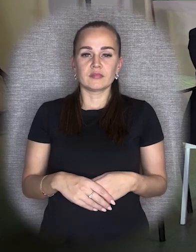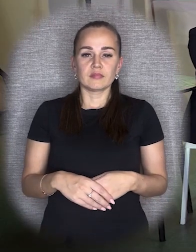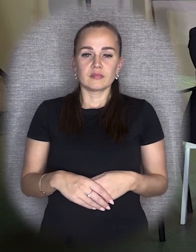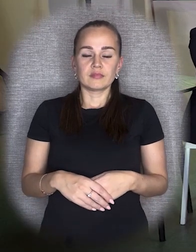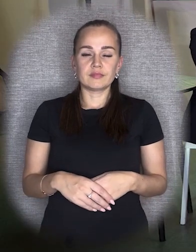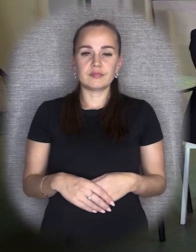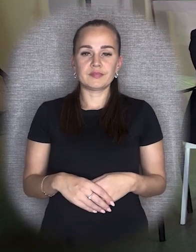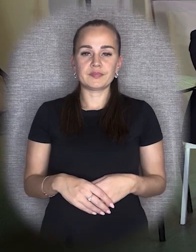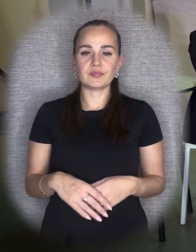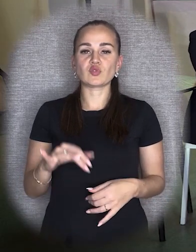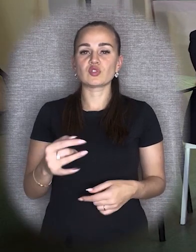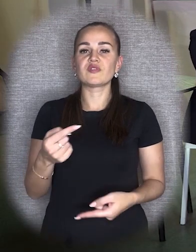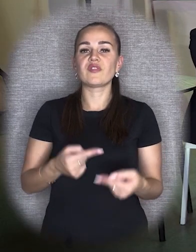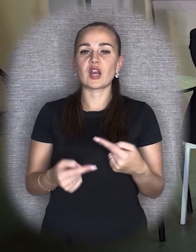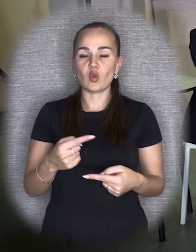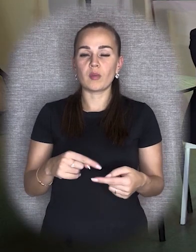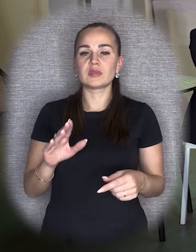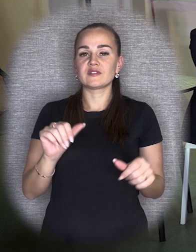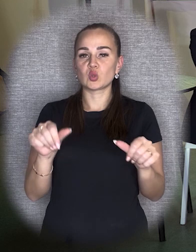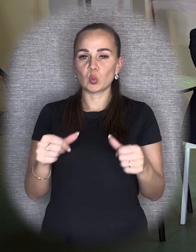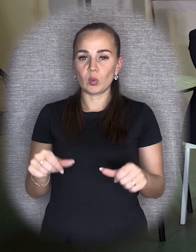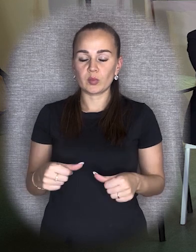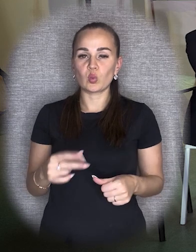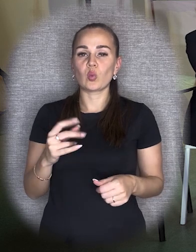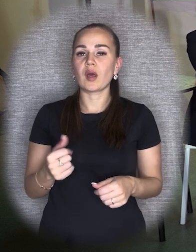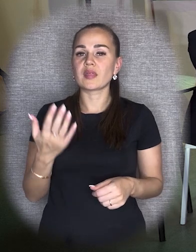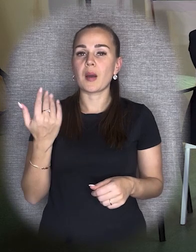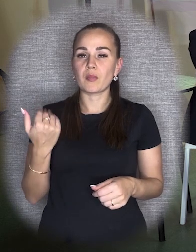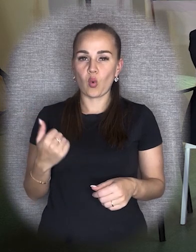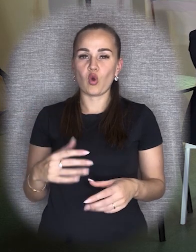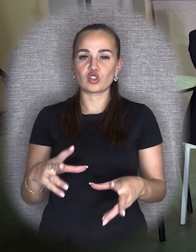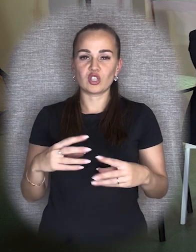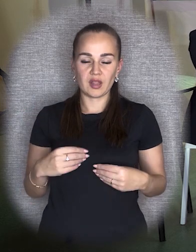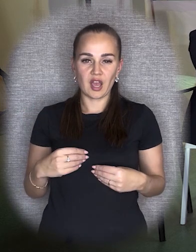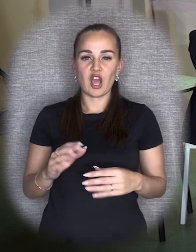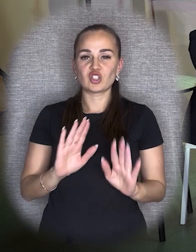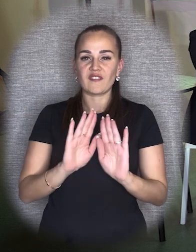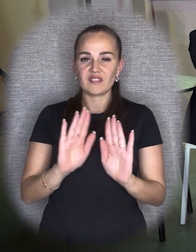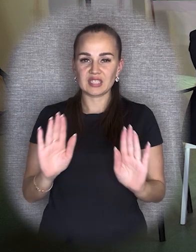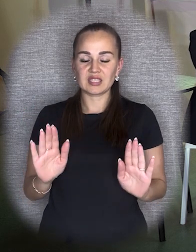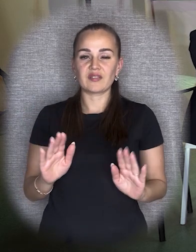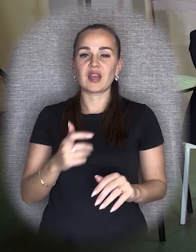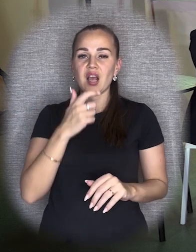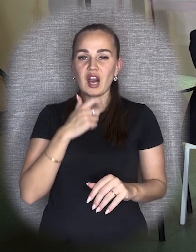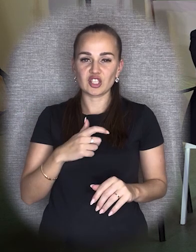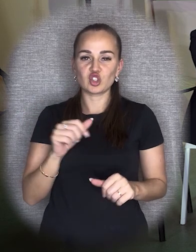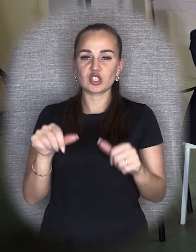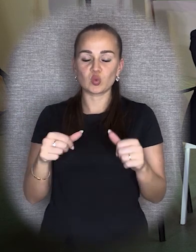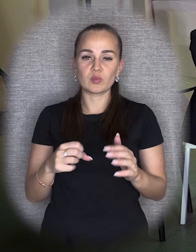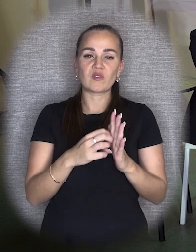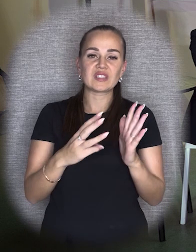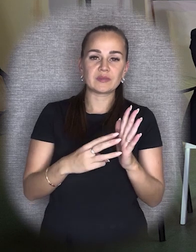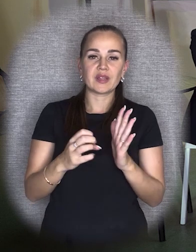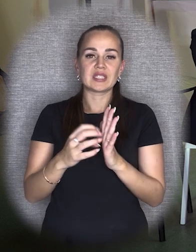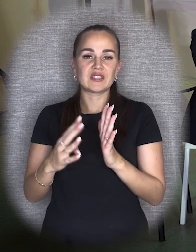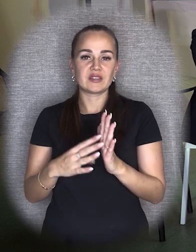в скульптуру. На прошлой нашей выставке классической скульптуре 18-19